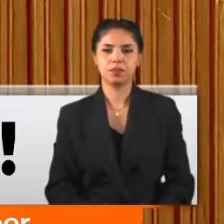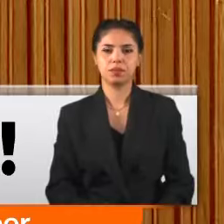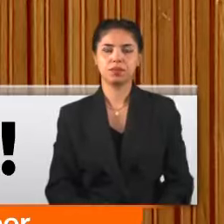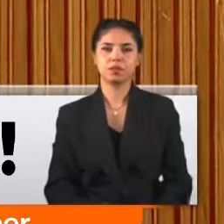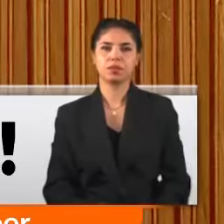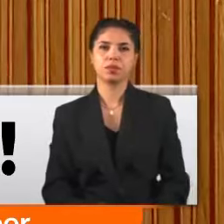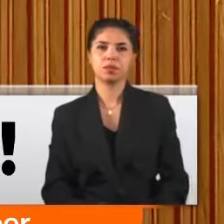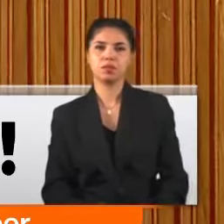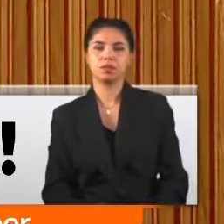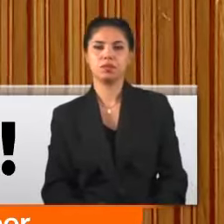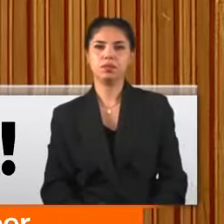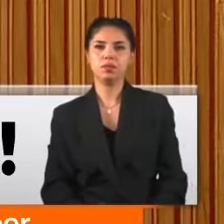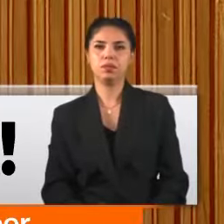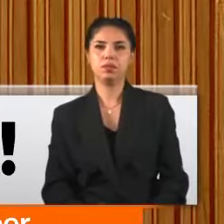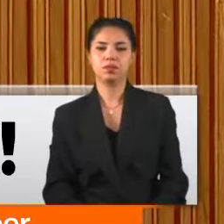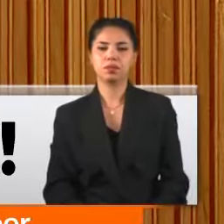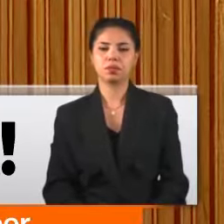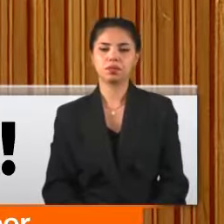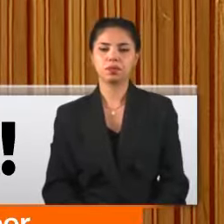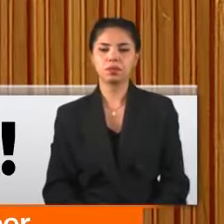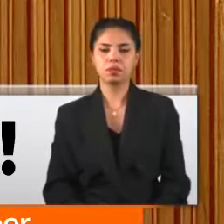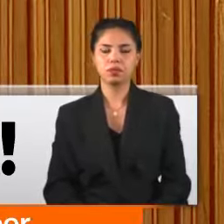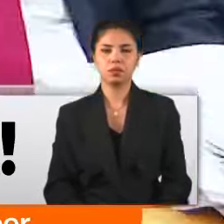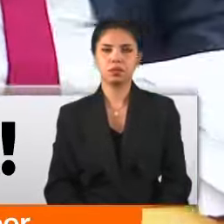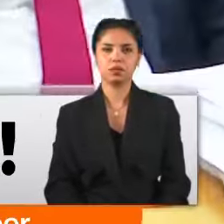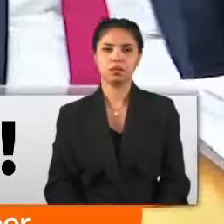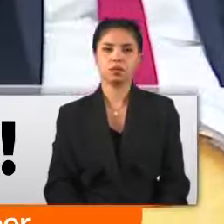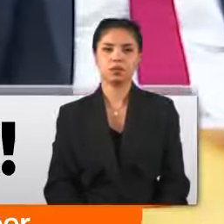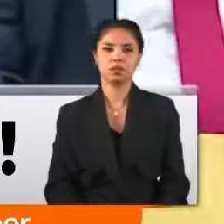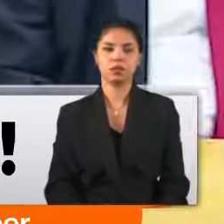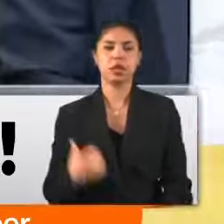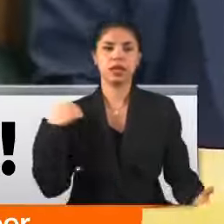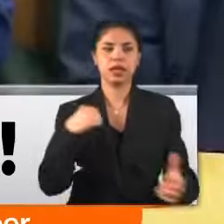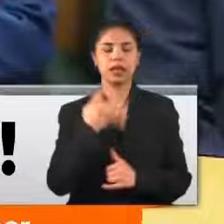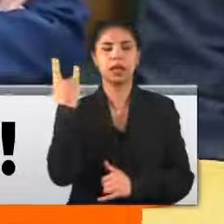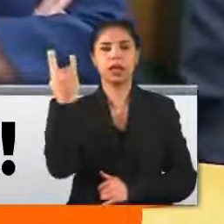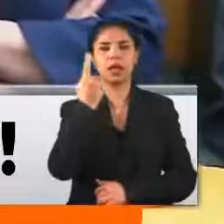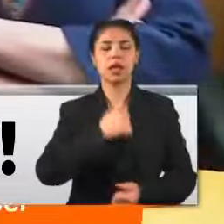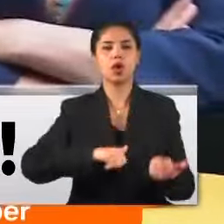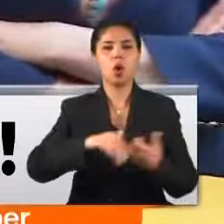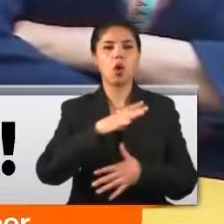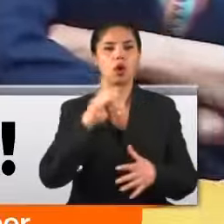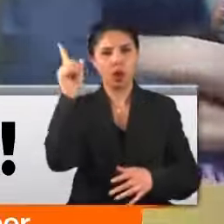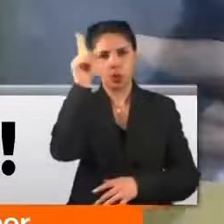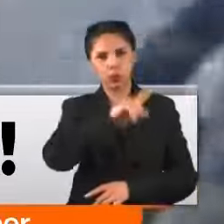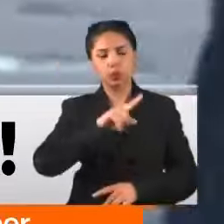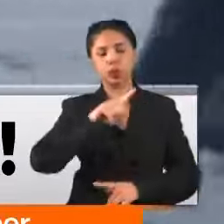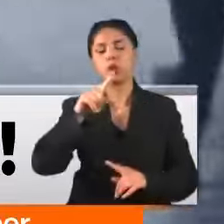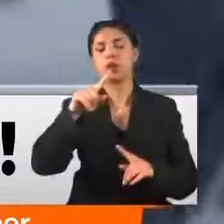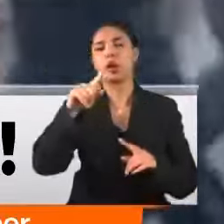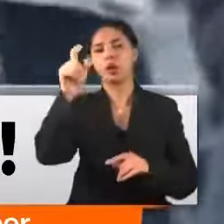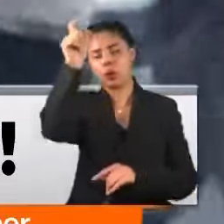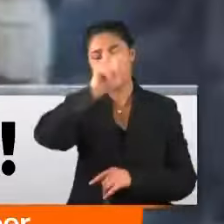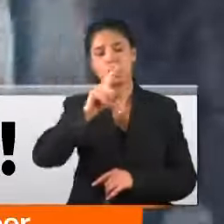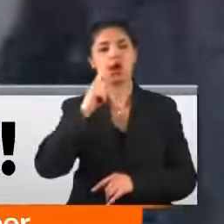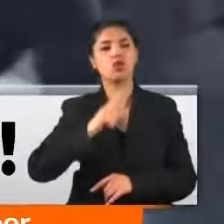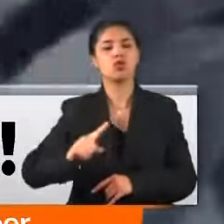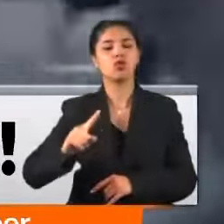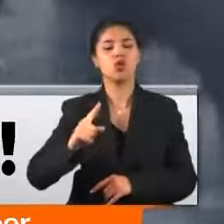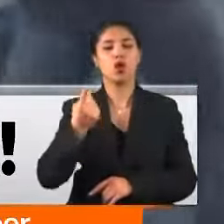dönümündeyiz. Buradan Gezi'yi selamlıyorum. Yine Gezi provokasyonu nedeniyle Türkiye Cumhuriyeti hükümetini